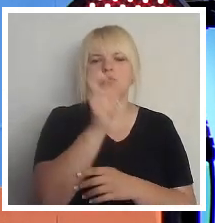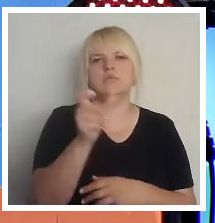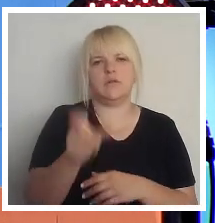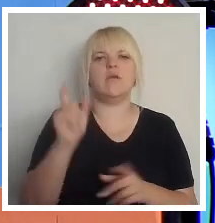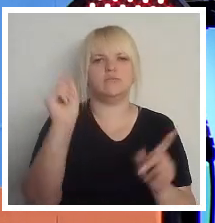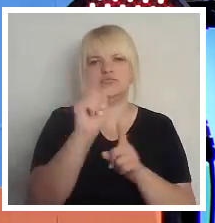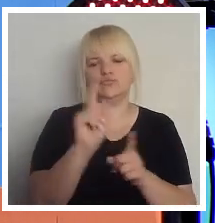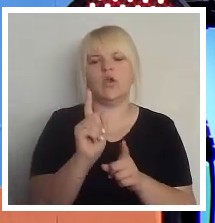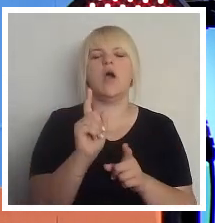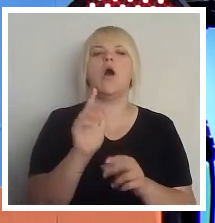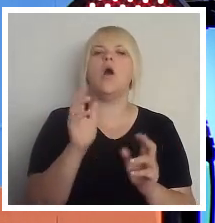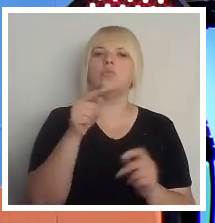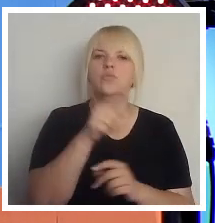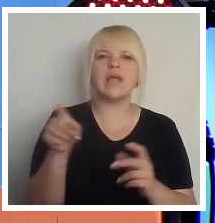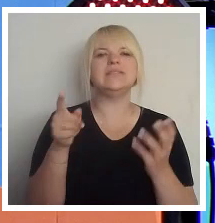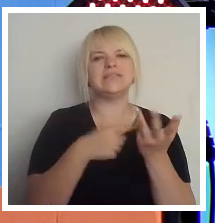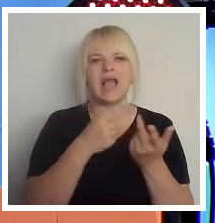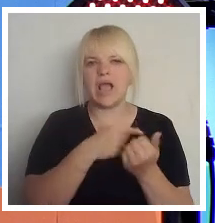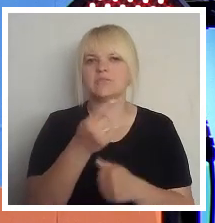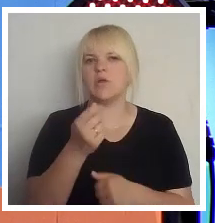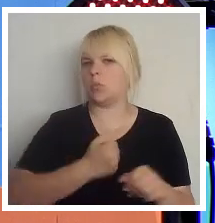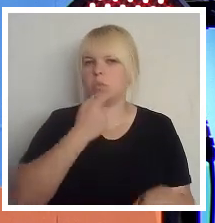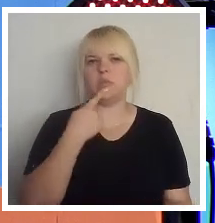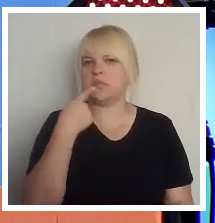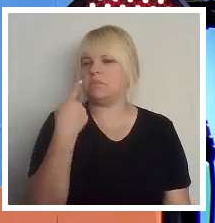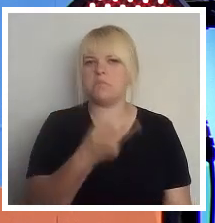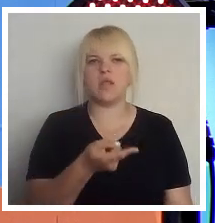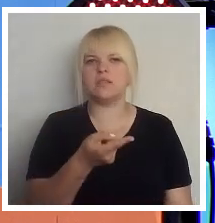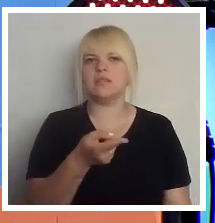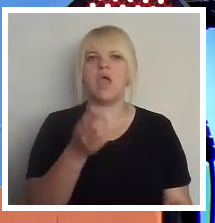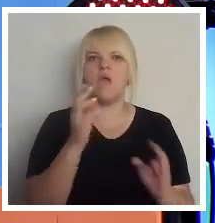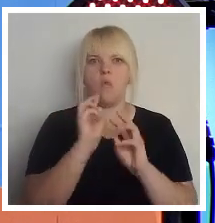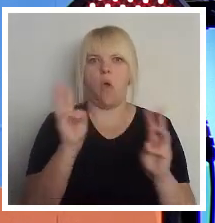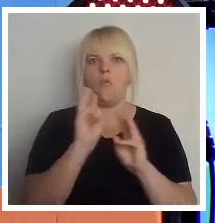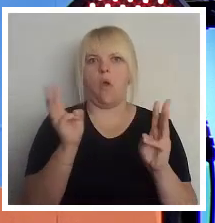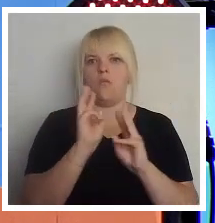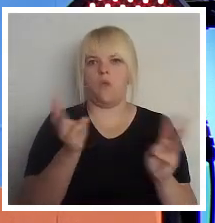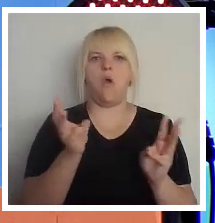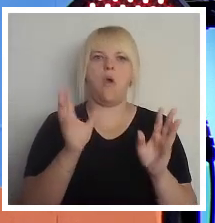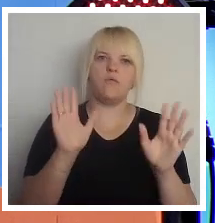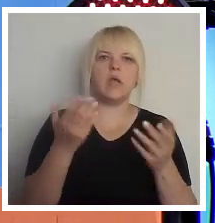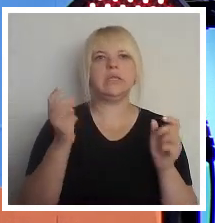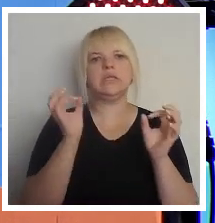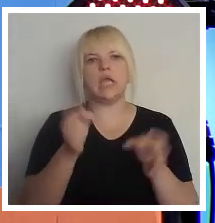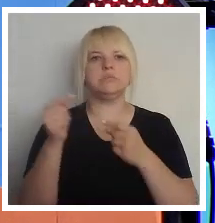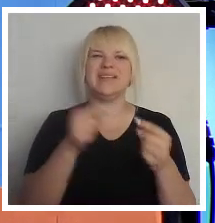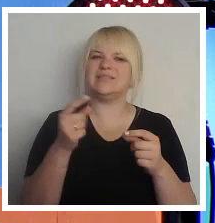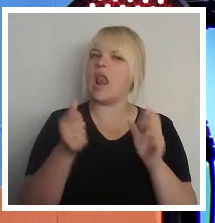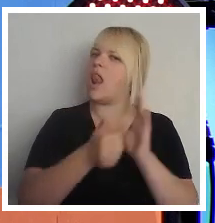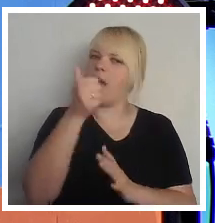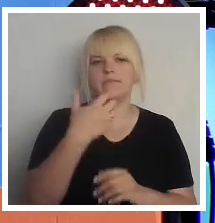Un tas skaitlis, man ir grūti nokomentēt, ka wow, vai arī tieši otrādi, ka vajadzēja krietni labāk,